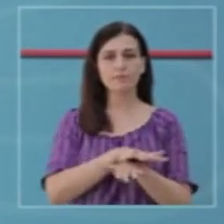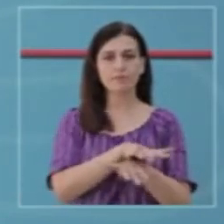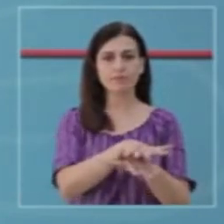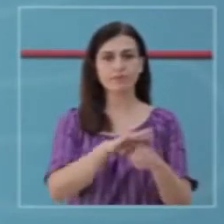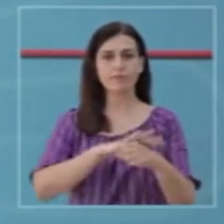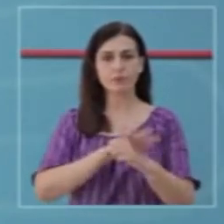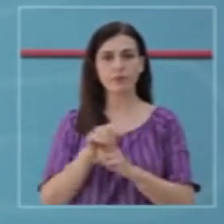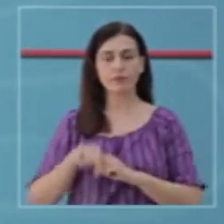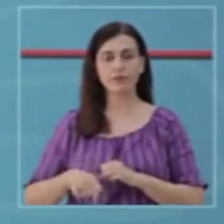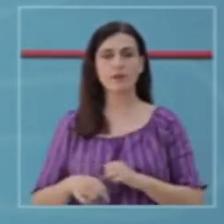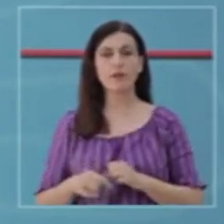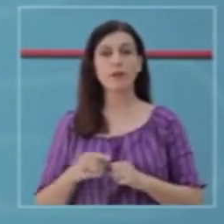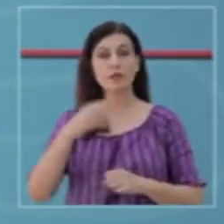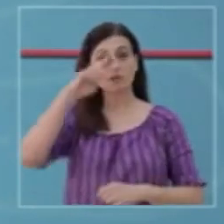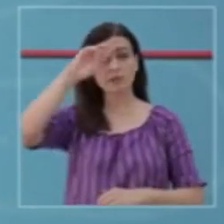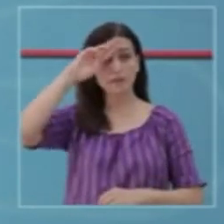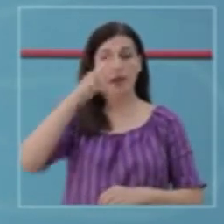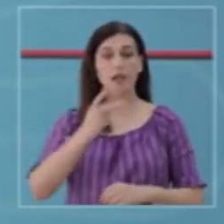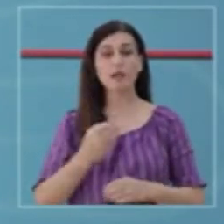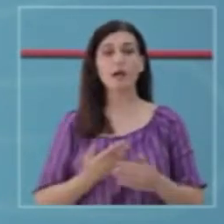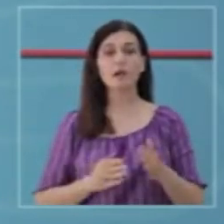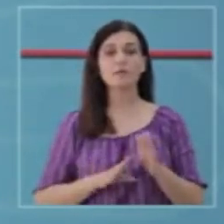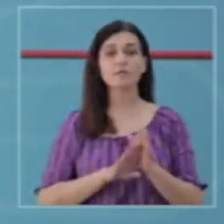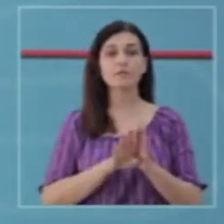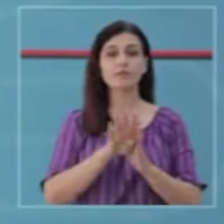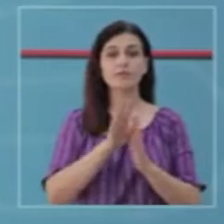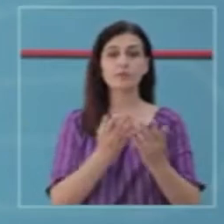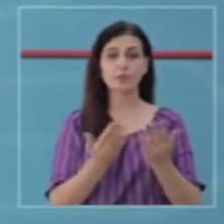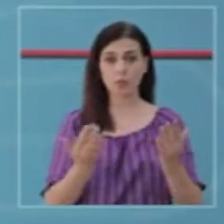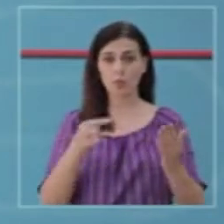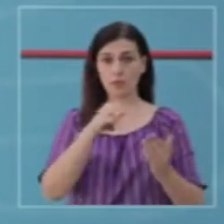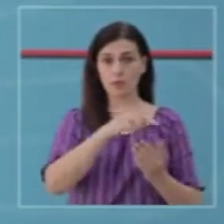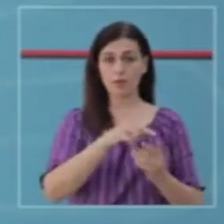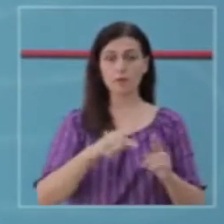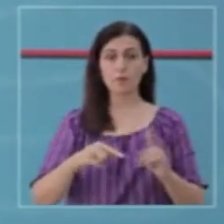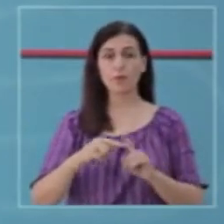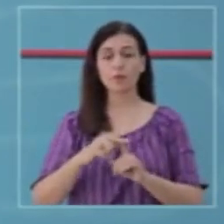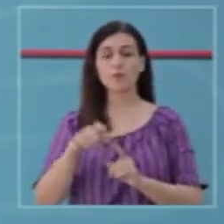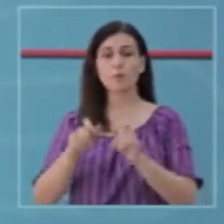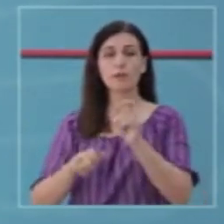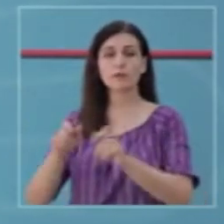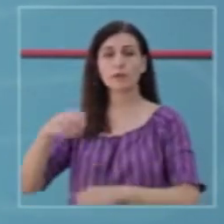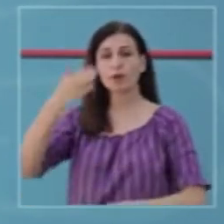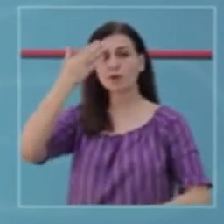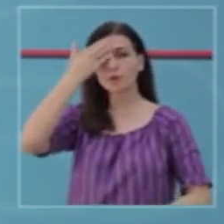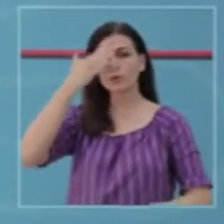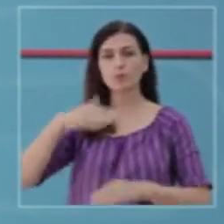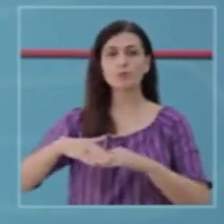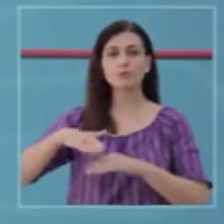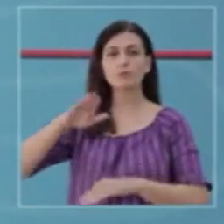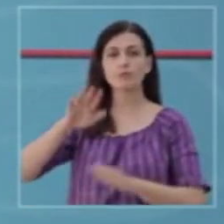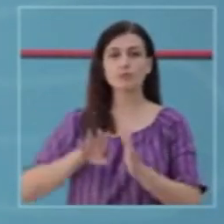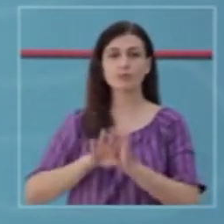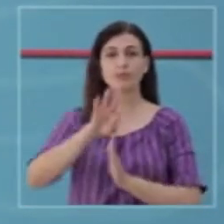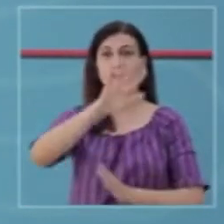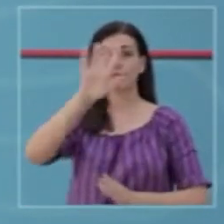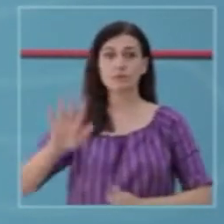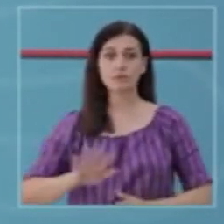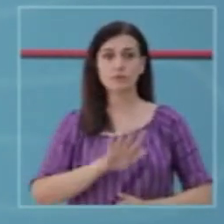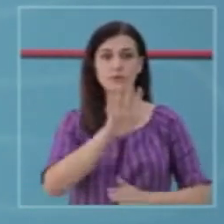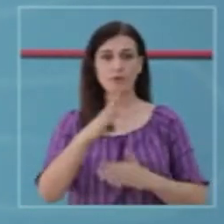të ketë shtrime të reja në spital, si dhe rritje të prekurve me COVID-19, pothuajse në të gjithë